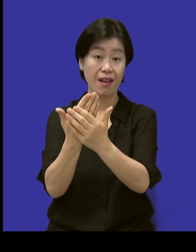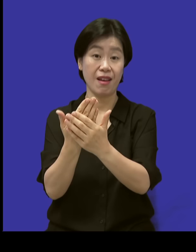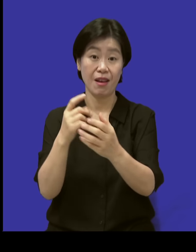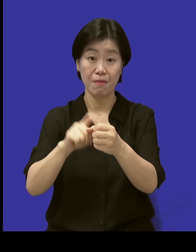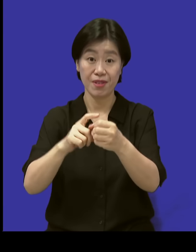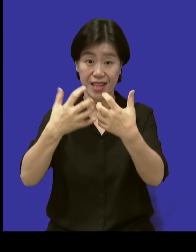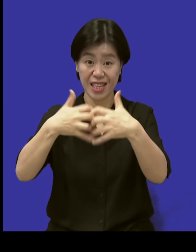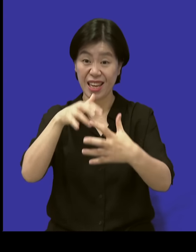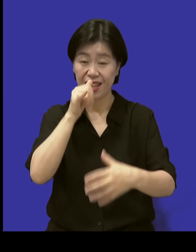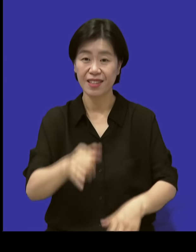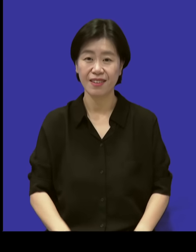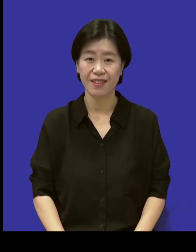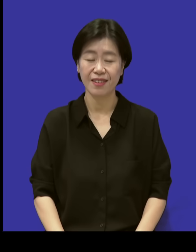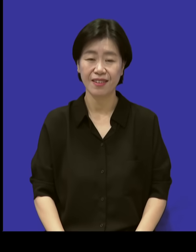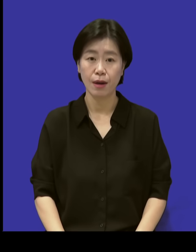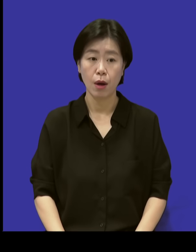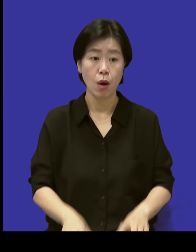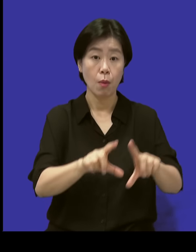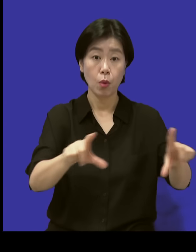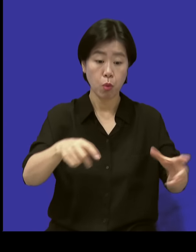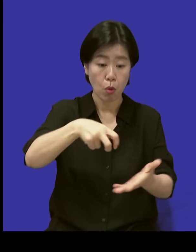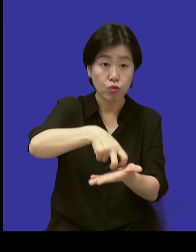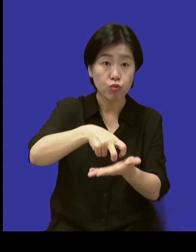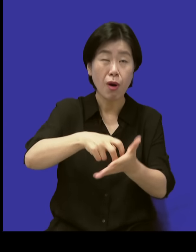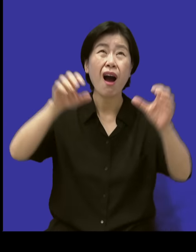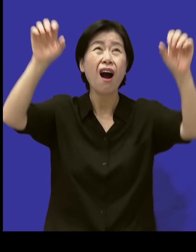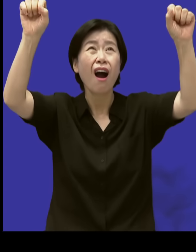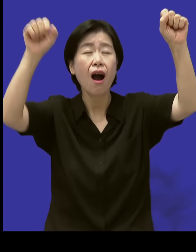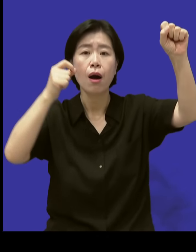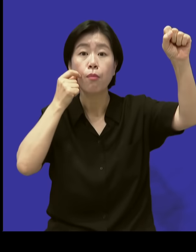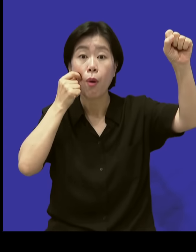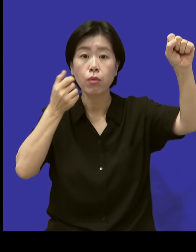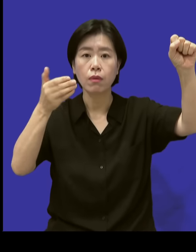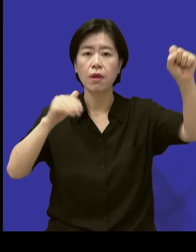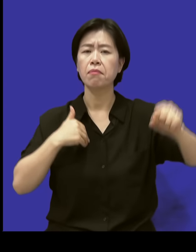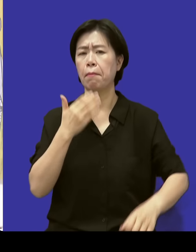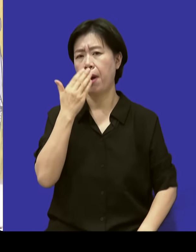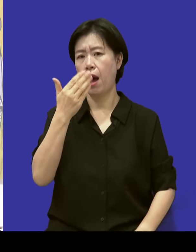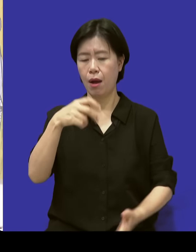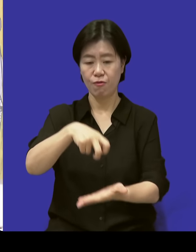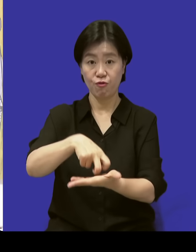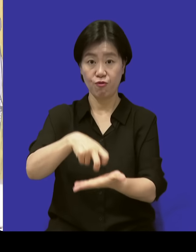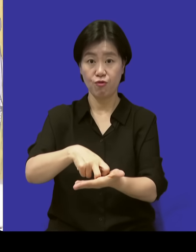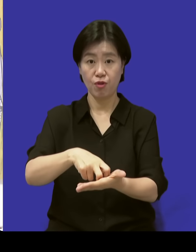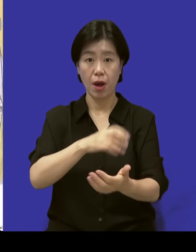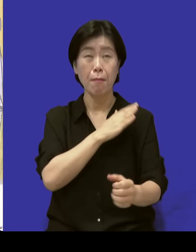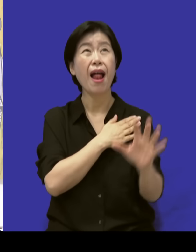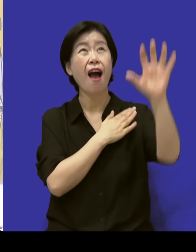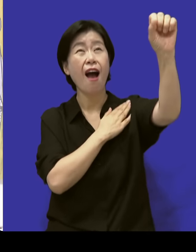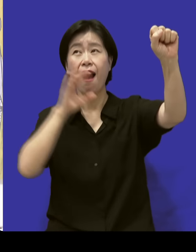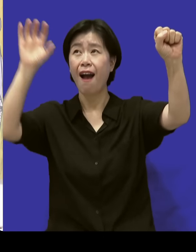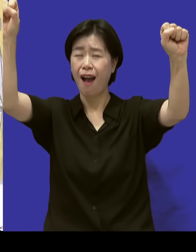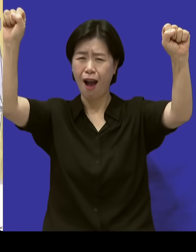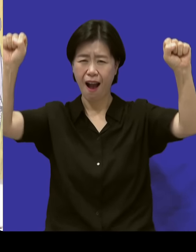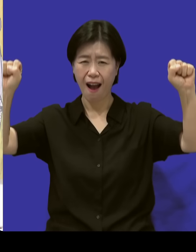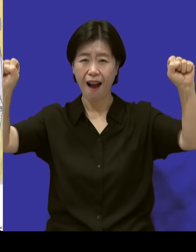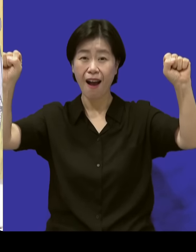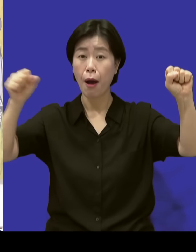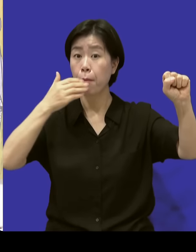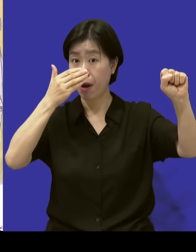매달려가지고 무릎 꿇고 다른 사람들은 무릎 꿇고 안 닿아요. 저는 닿거든요. 예, 그래서 그게 다요? 예, 무릎 꿇고 손 들고